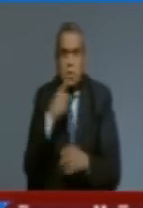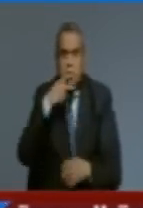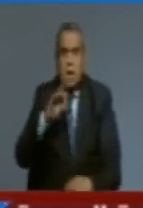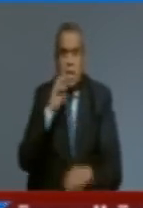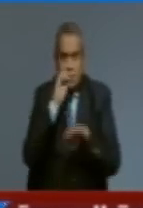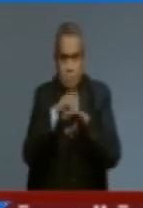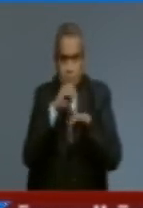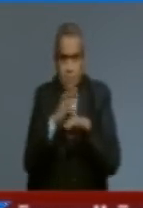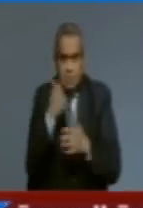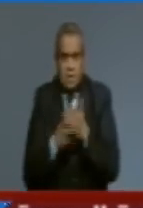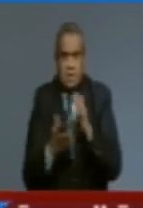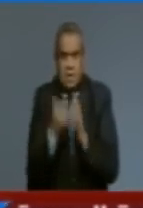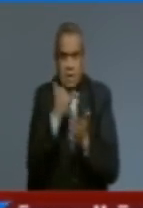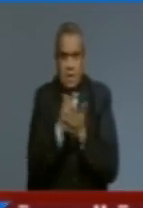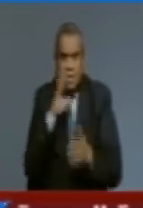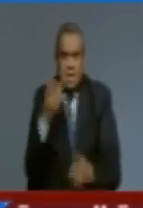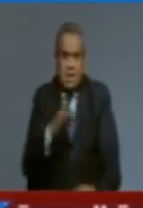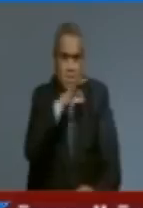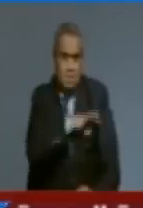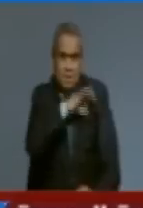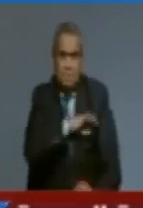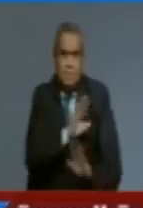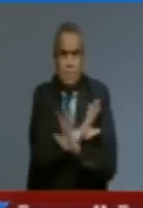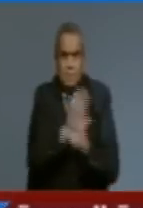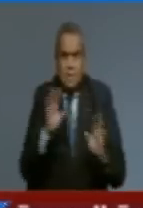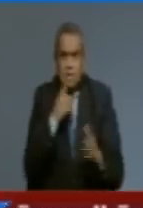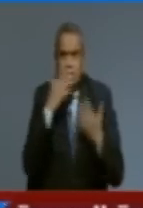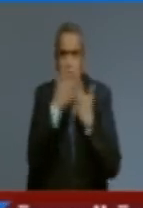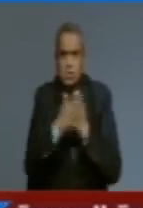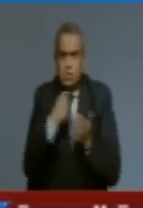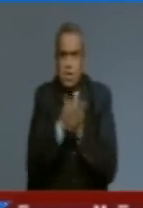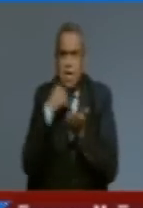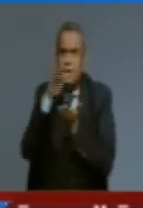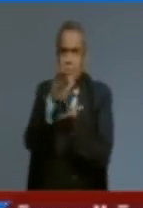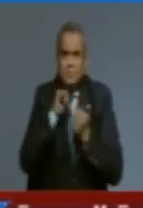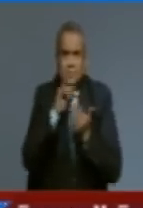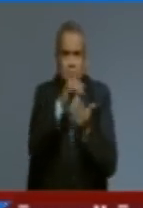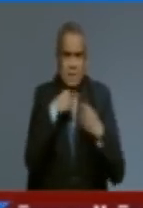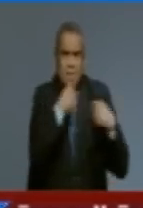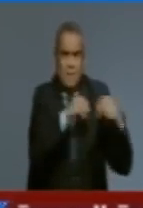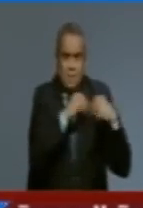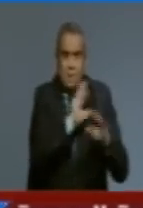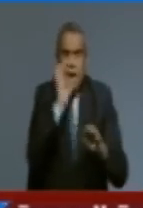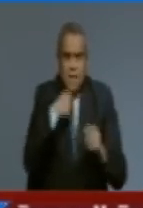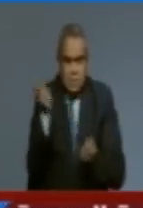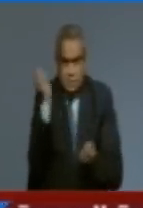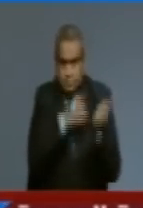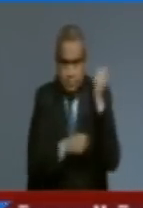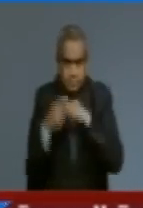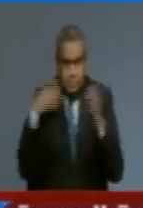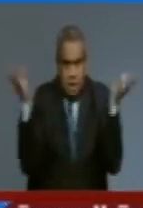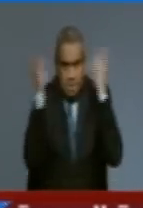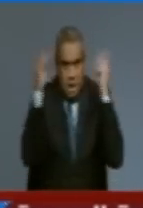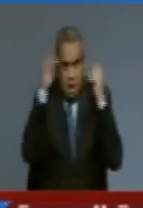منصة استهلاك المنتجات للشركات الكبرى في مجال المعلومات